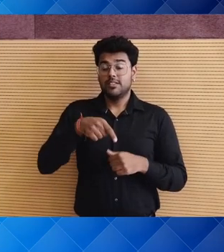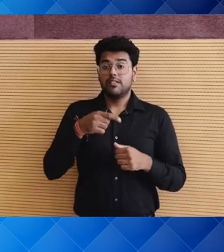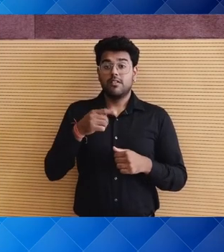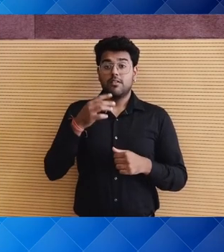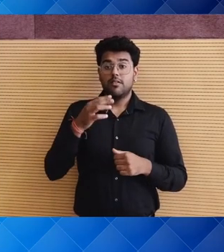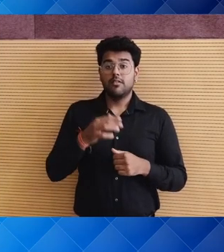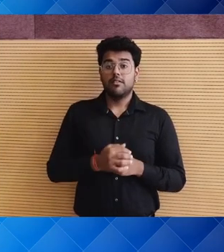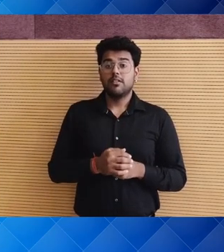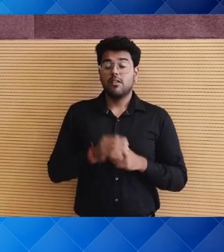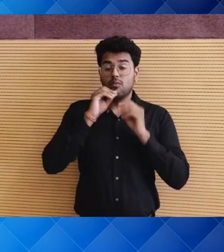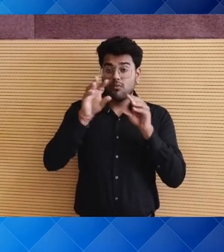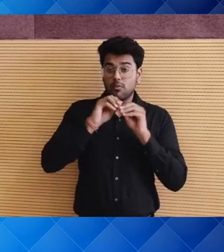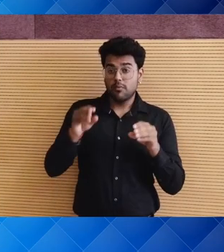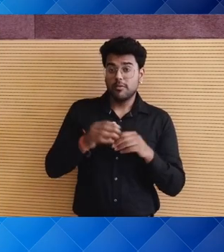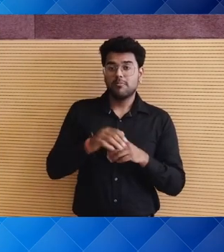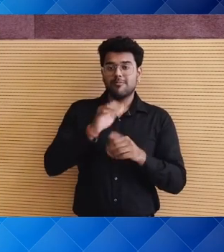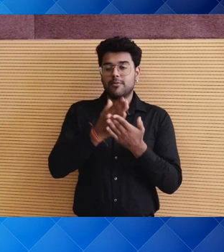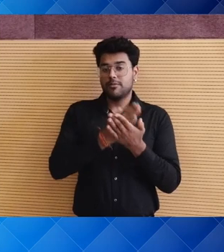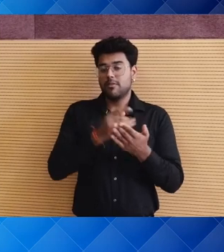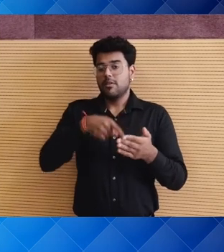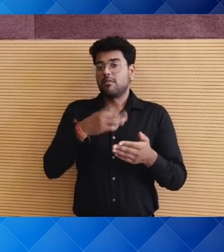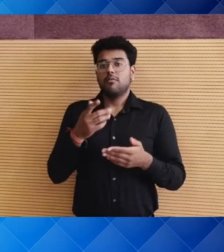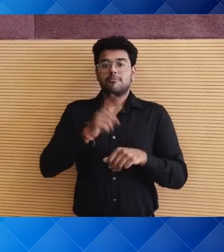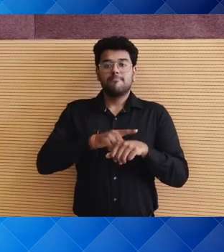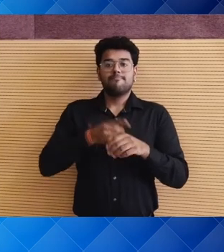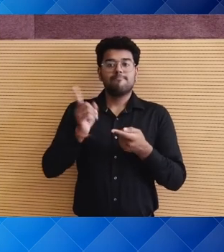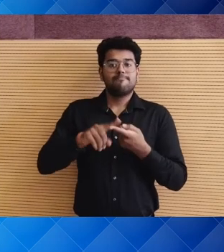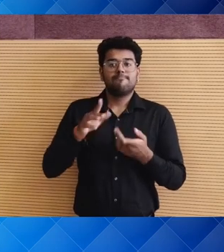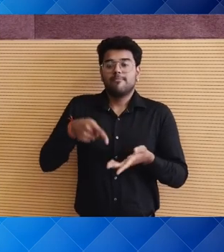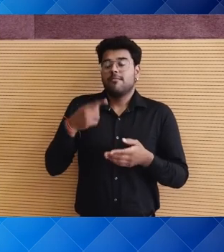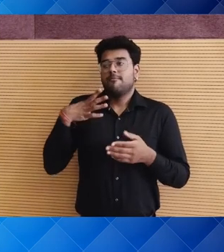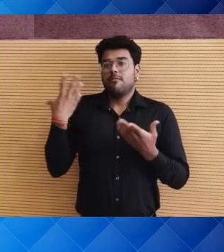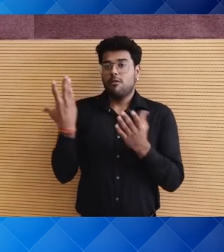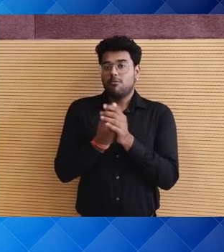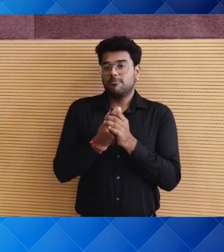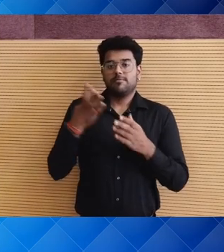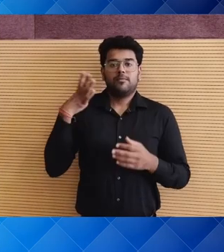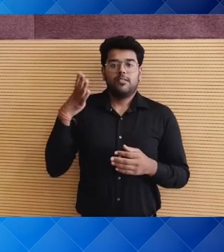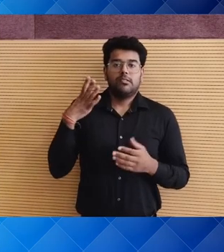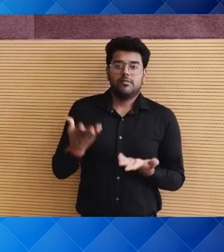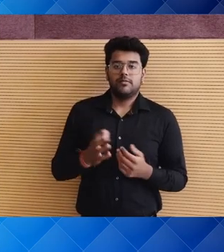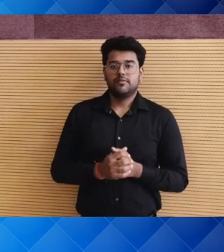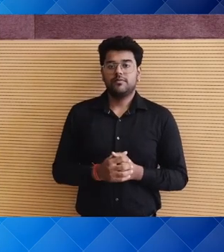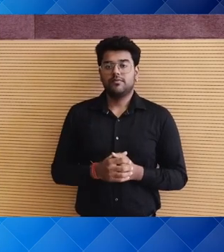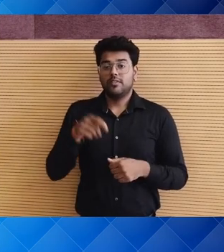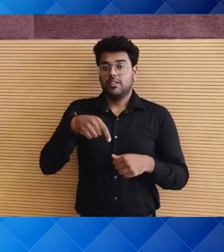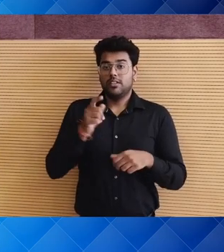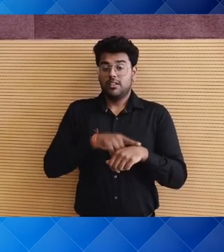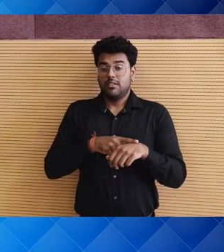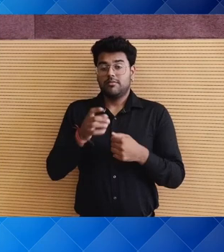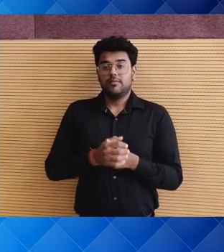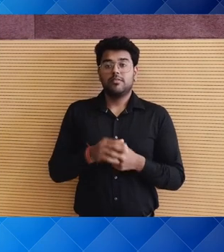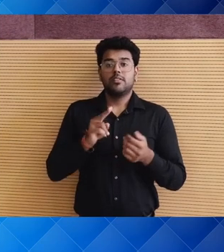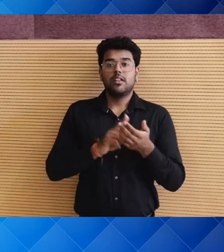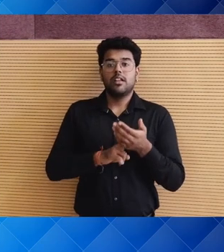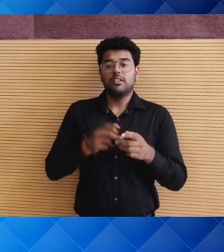में वह क्षण आ पहुँचा है जिसका हम सब प्रतीक्षारत थे. जिसके लिए इस कड़ी में मैं नेशनल स्टीयरिंग कमेटी के